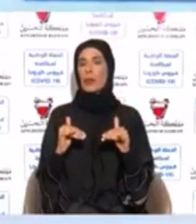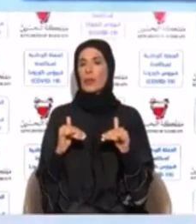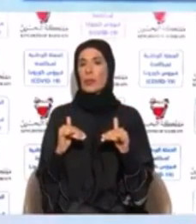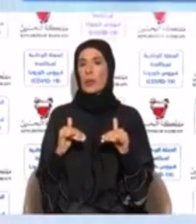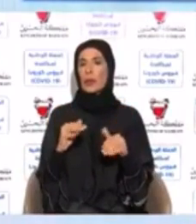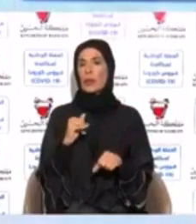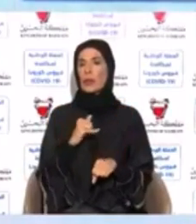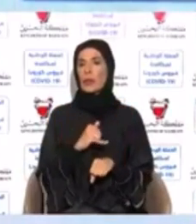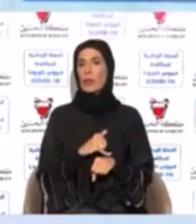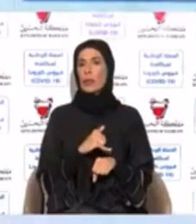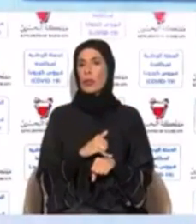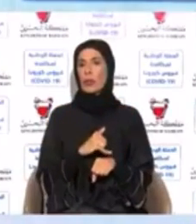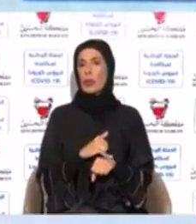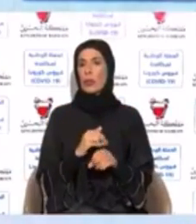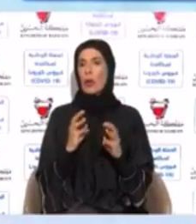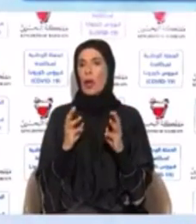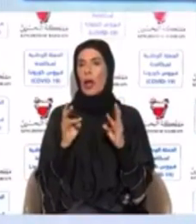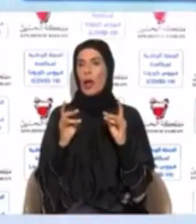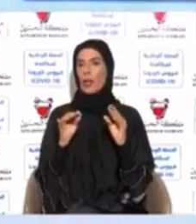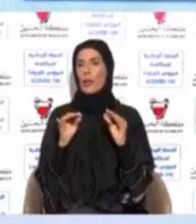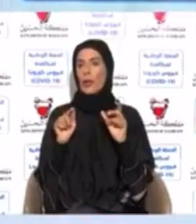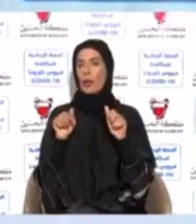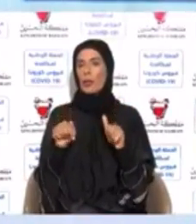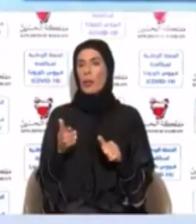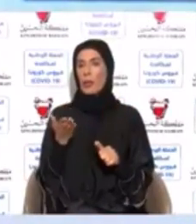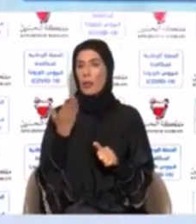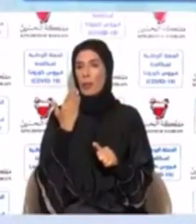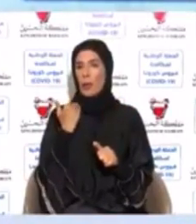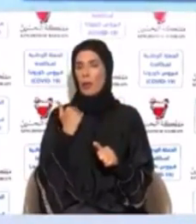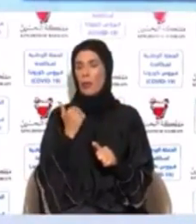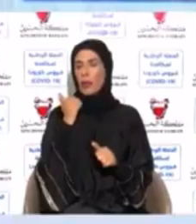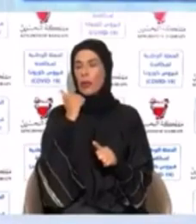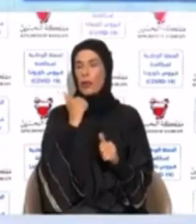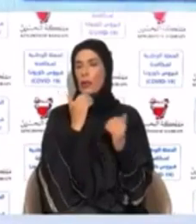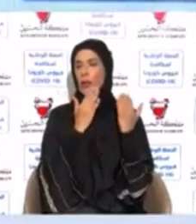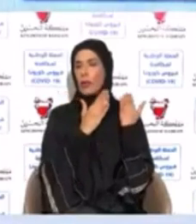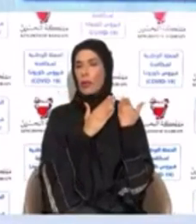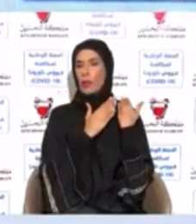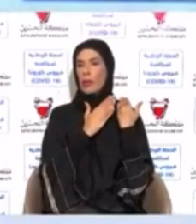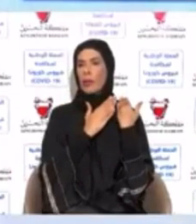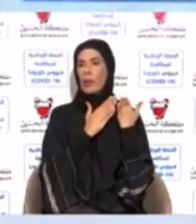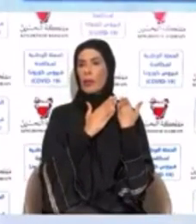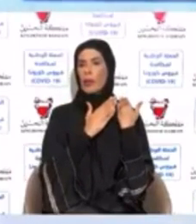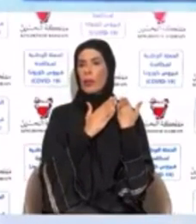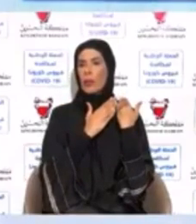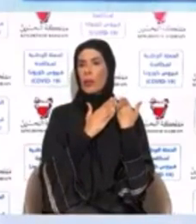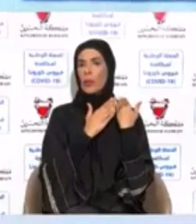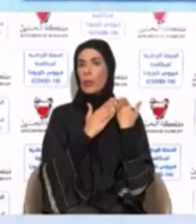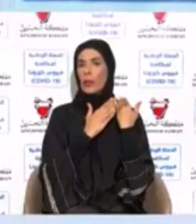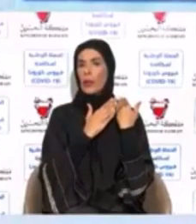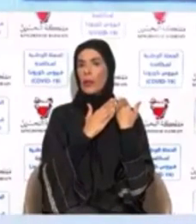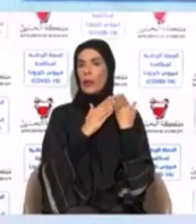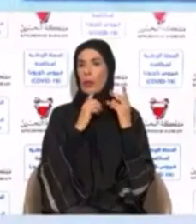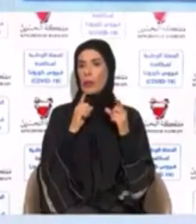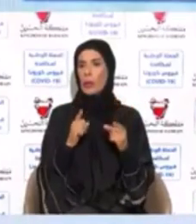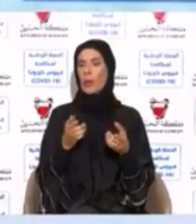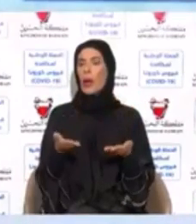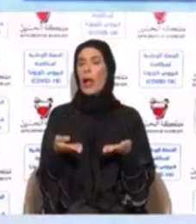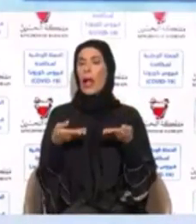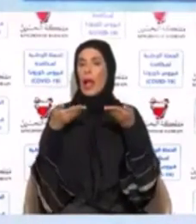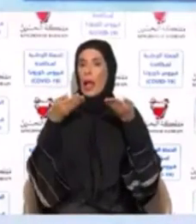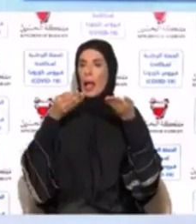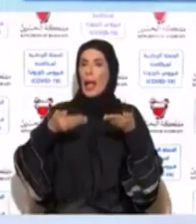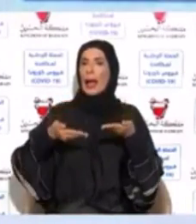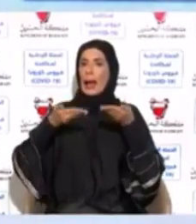أي مناسبات أو أي عدم احتراز أو لا مسؤولية أبدًا. إحنا هذه الأمور محطوطة كطاقة استيعابية وكخدمات